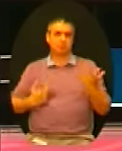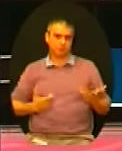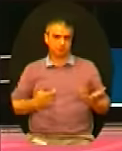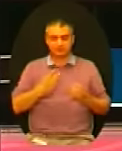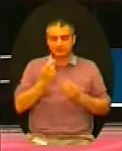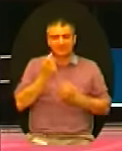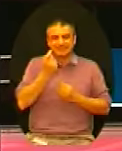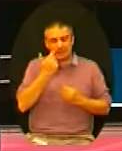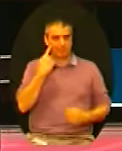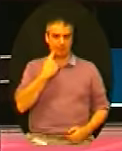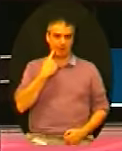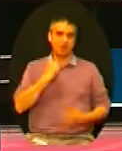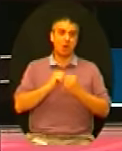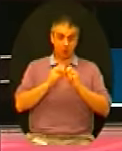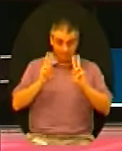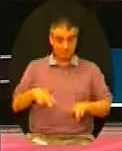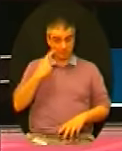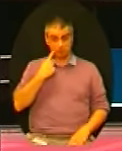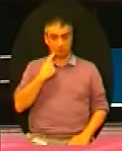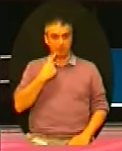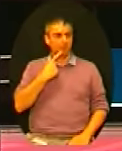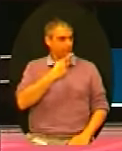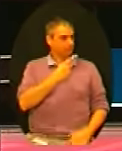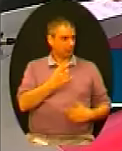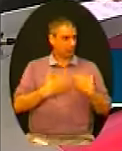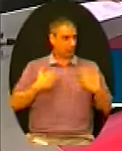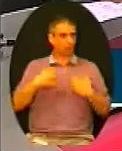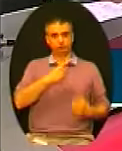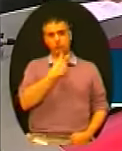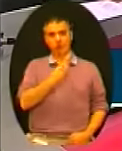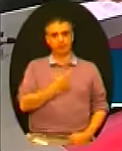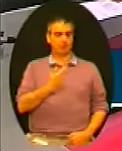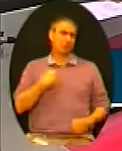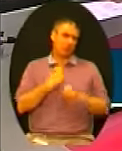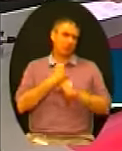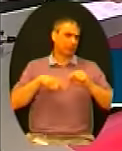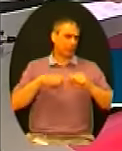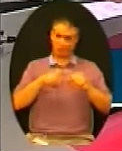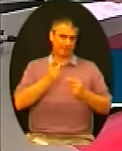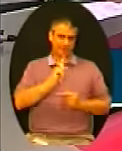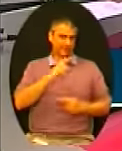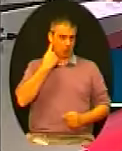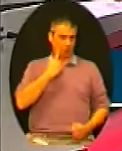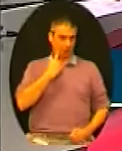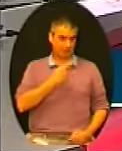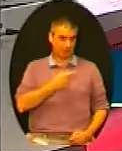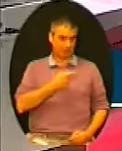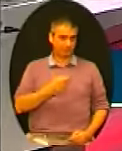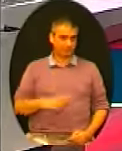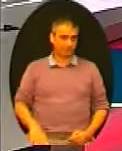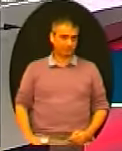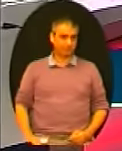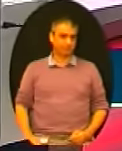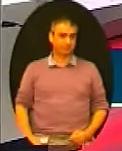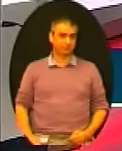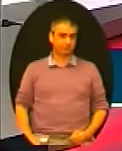על גבול הפלילי, או ממש פליליות. אז זה מקומם אותך כשהוא אומר, עשיתי טעויות שאין בהם, שהם לא בעלות